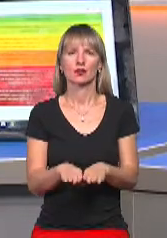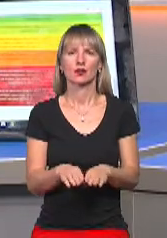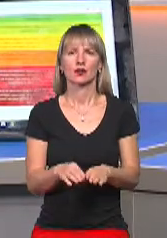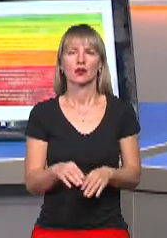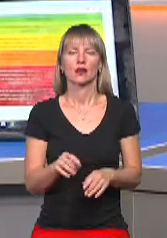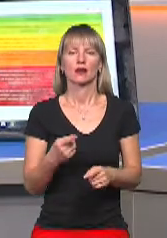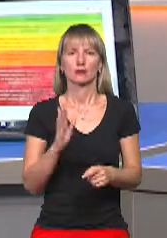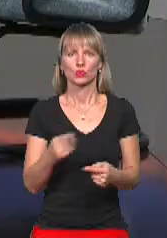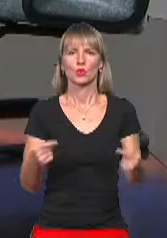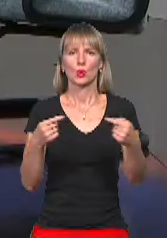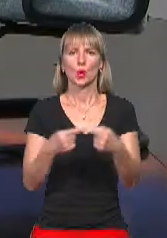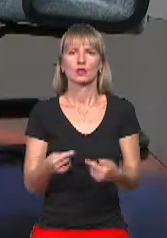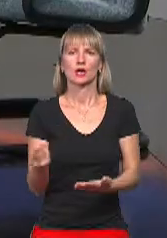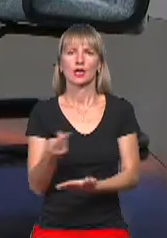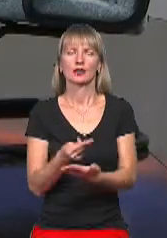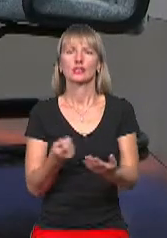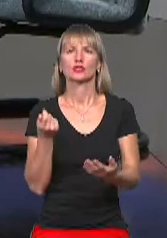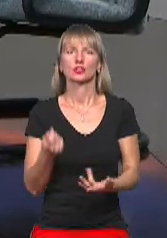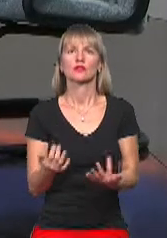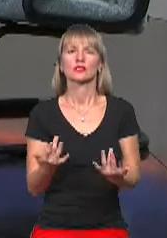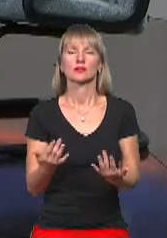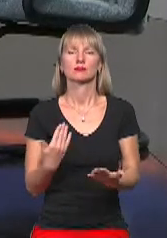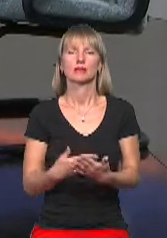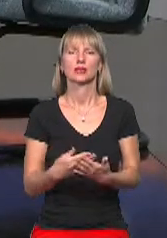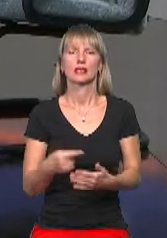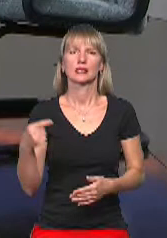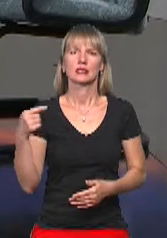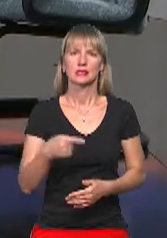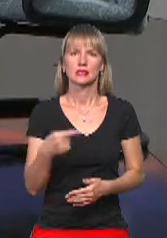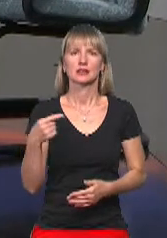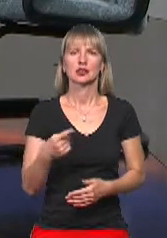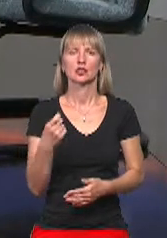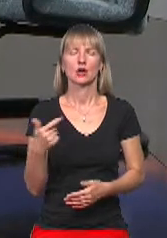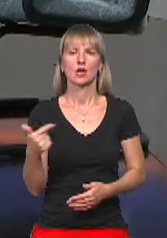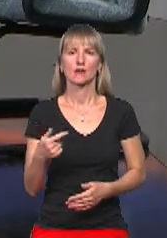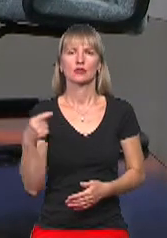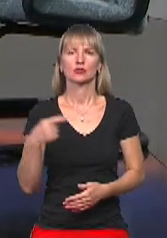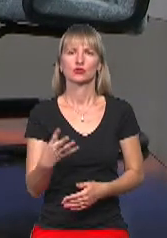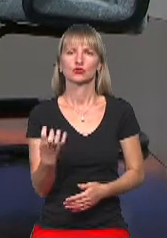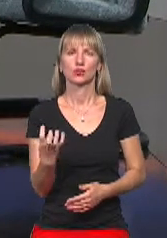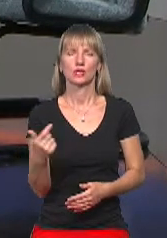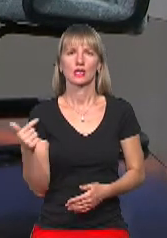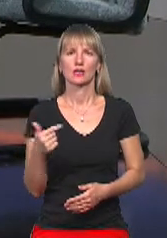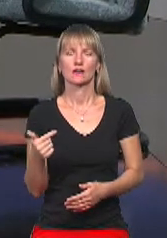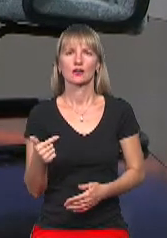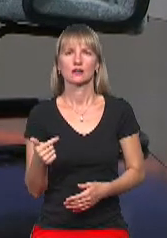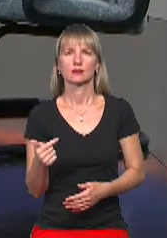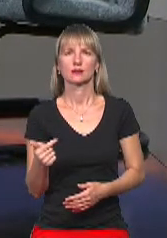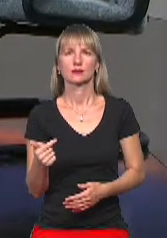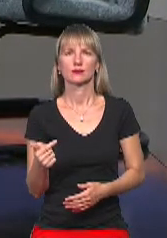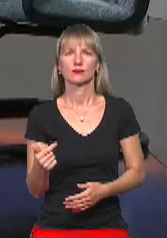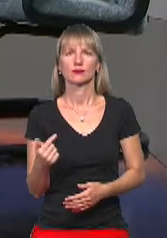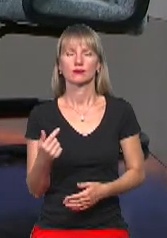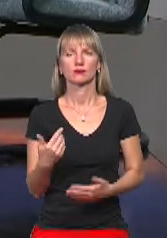така точна картина. Дешевше це скільки? Скільки приблизно коштує? 1100 гривень, 1400, тобто